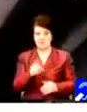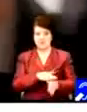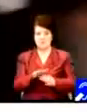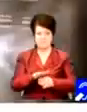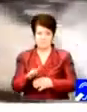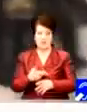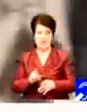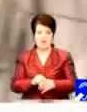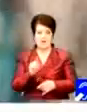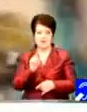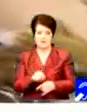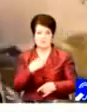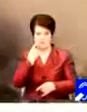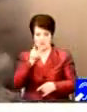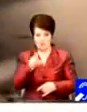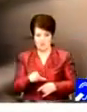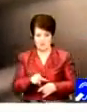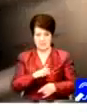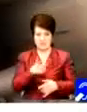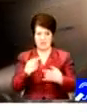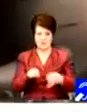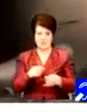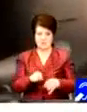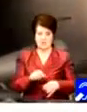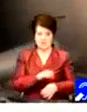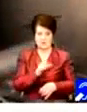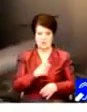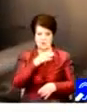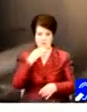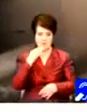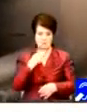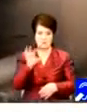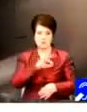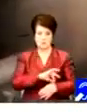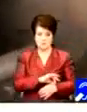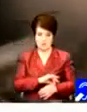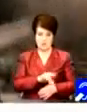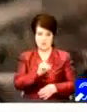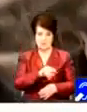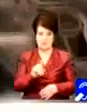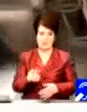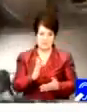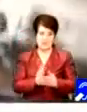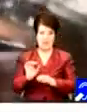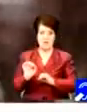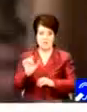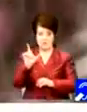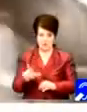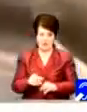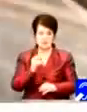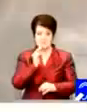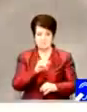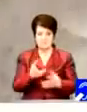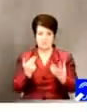Polițiștii au identificat atât persoanele care produceau și comercializau droguri, cât și mai mulți consumatori. Printre ei și un avocat care și-a recunoscut vina și